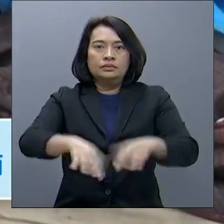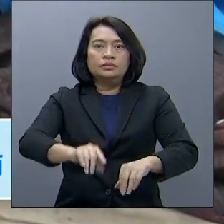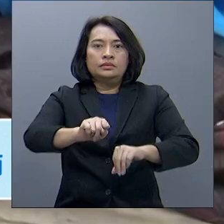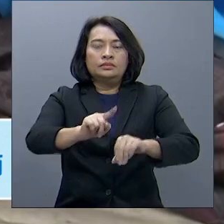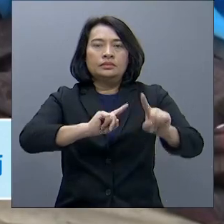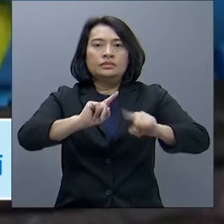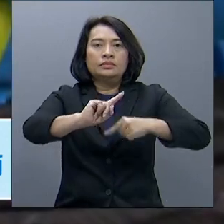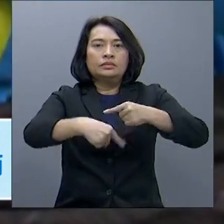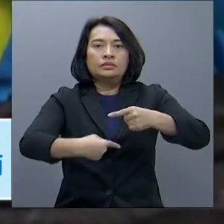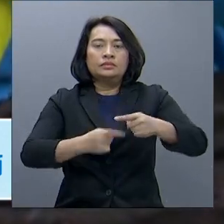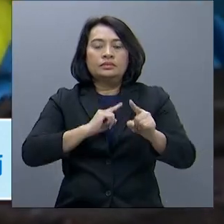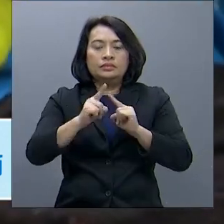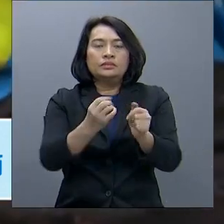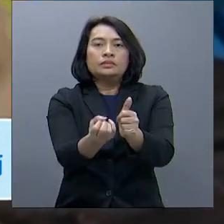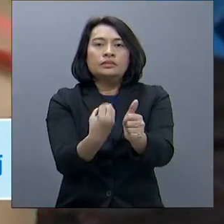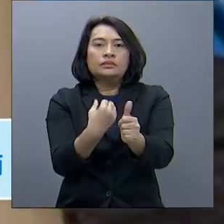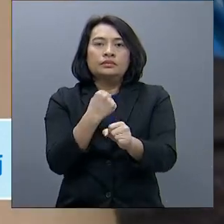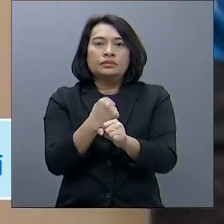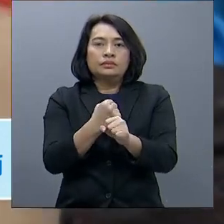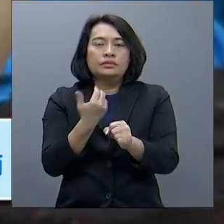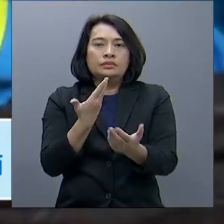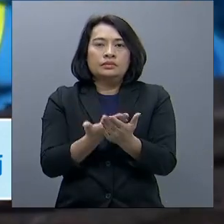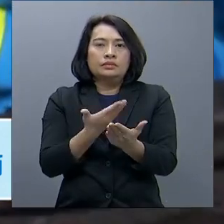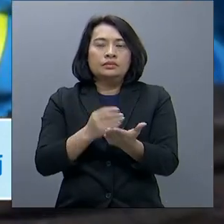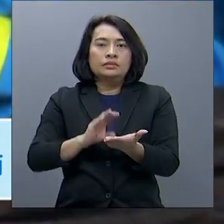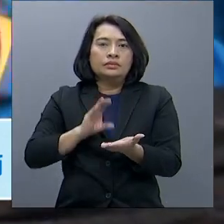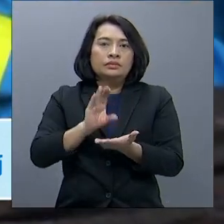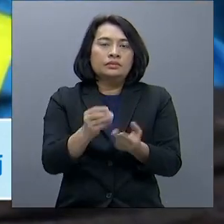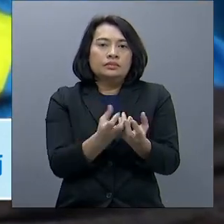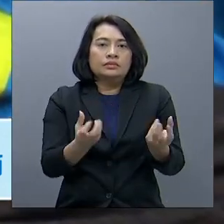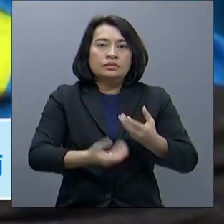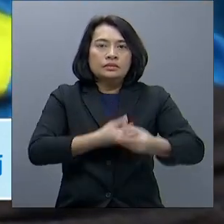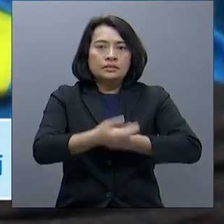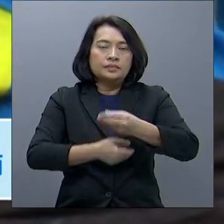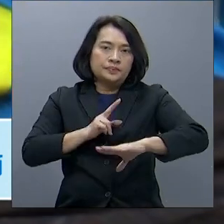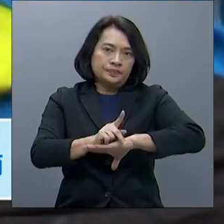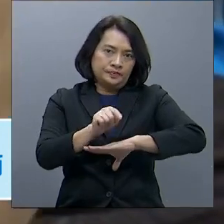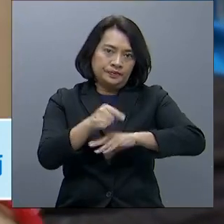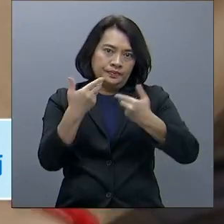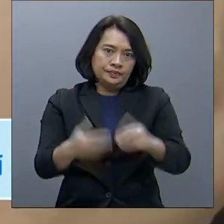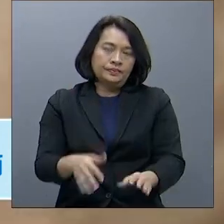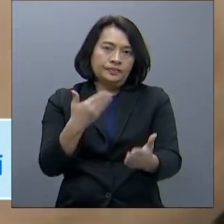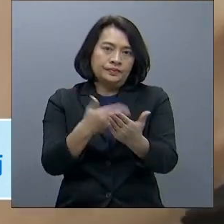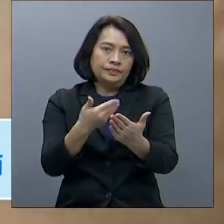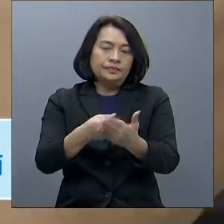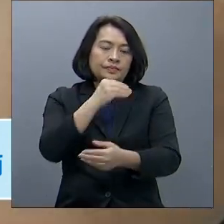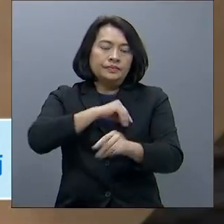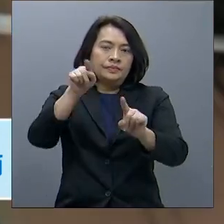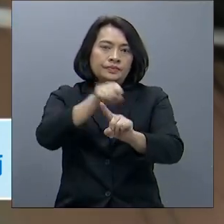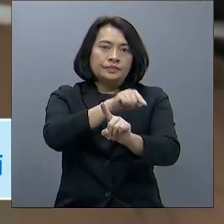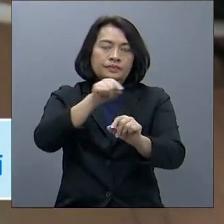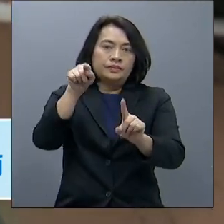าคุยทางไลน์ด้วยแนะนำว่าเป็นการร่วมลงทุนประกันสินค้าออนไลน์เธอเนี่ยจะได้ผลตอบแทนเป็นเปอร์เซ็นต์ตามว